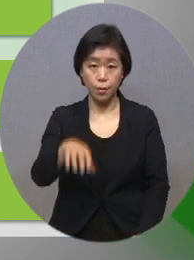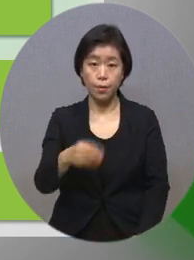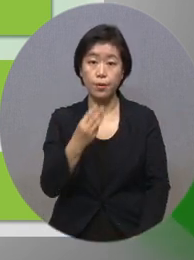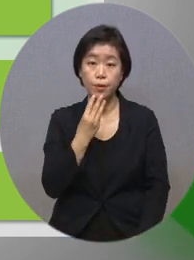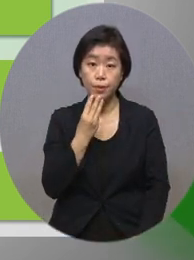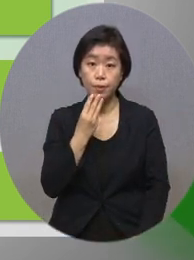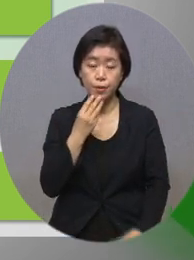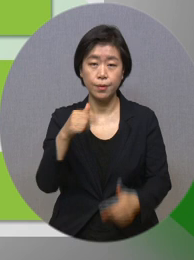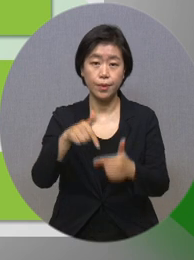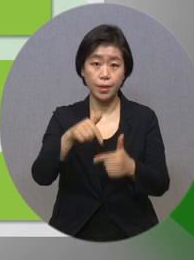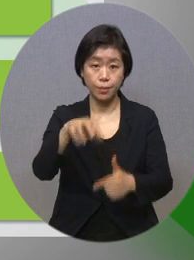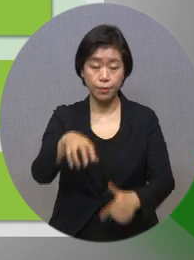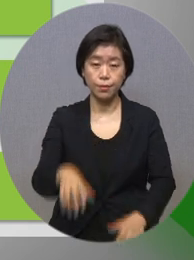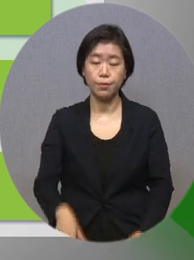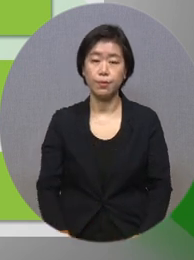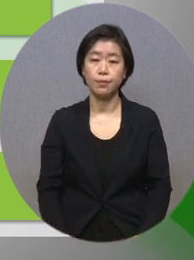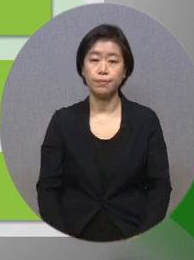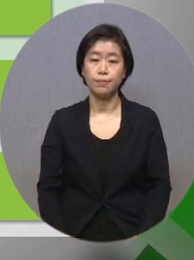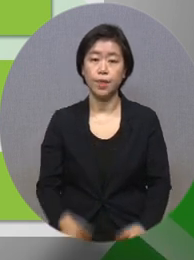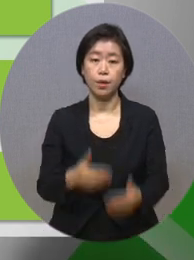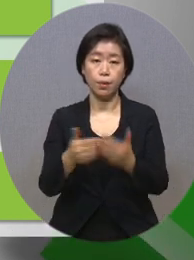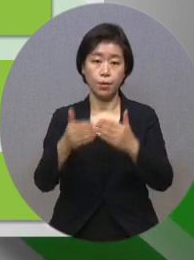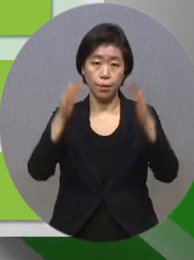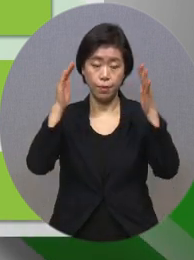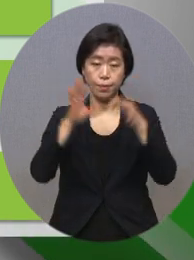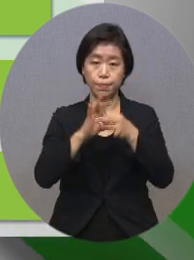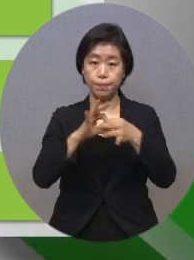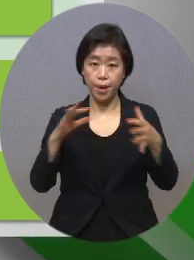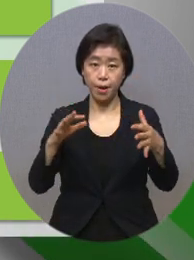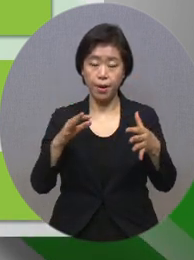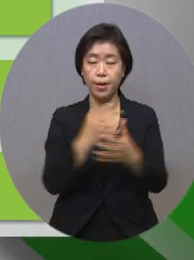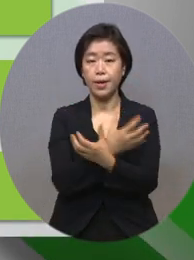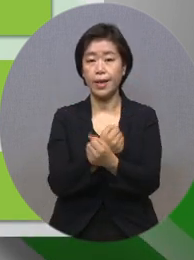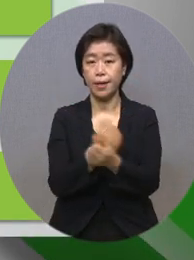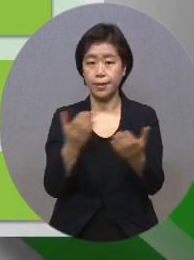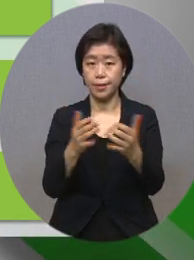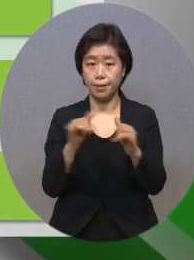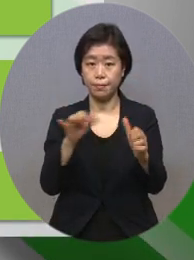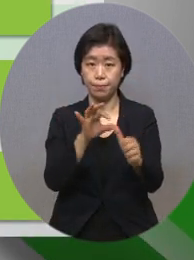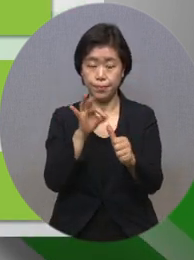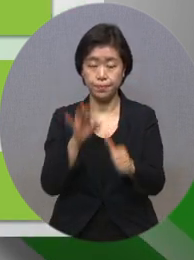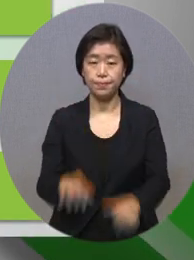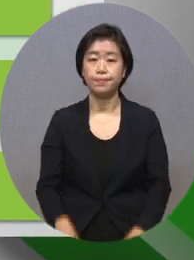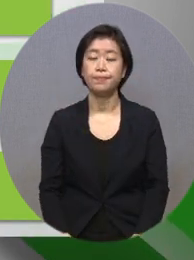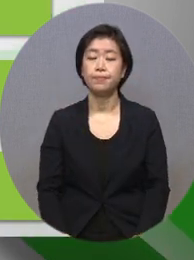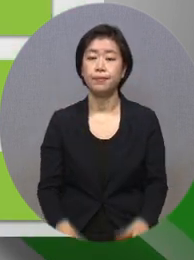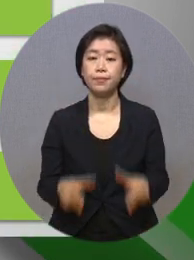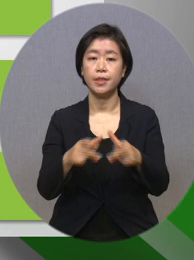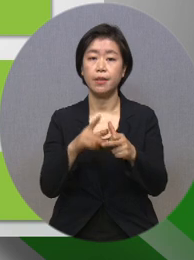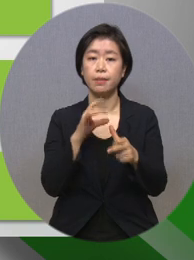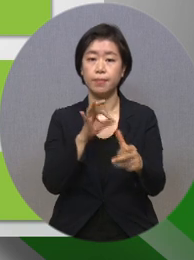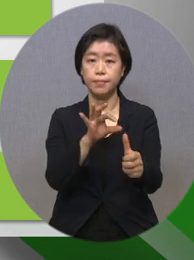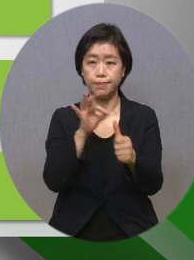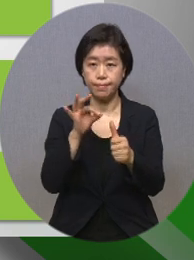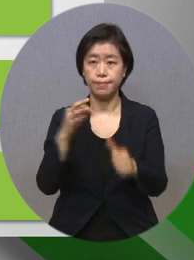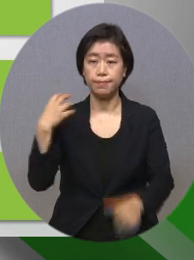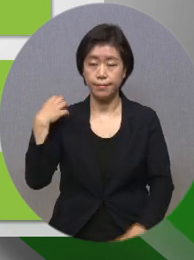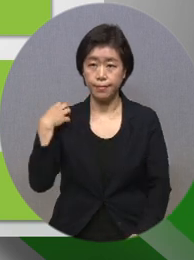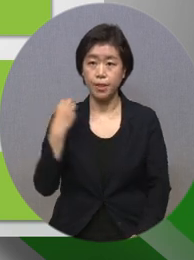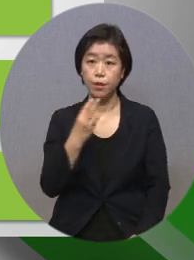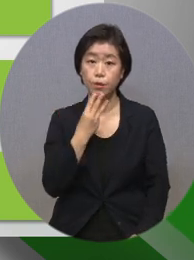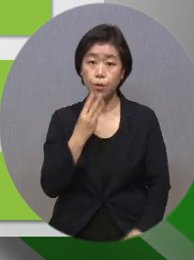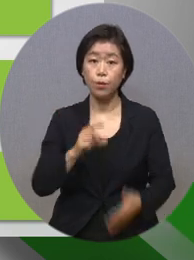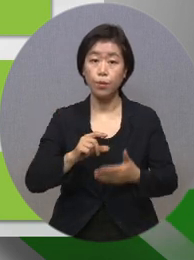서울특별시 강남구입니다. 경력과 학력은 무관하며 계약직을 채용합니다. 장애인만 채용하며